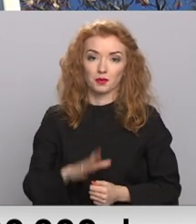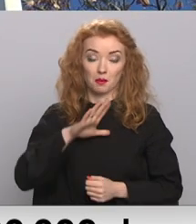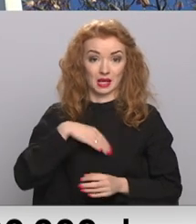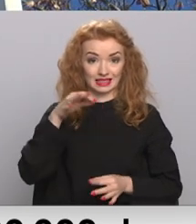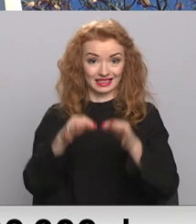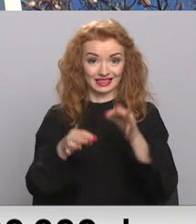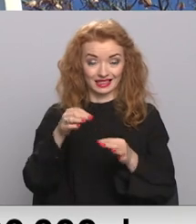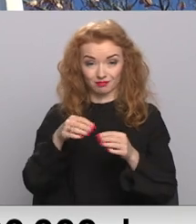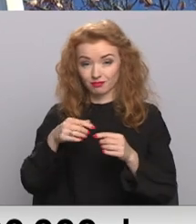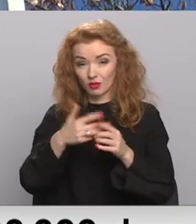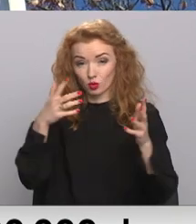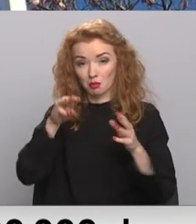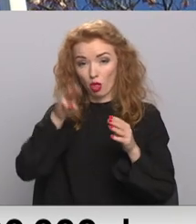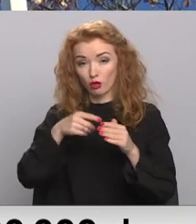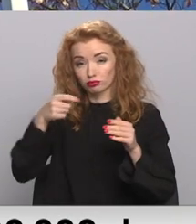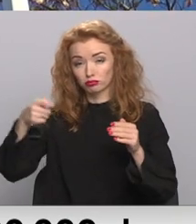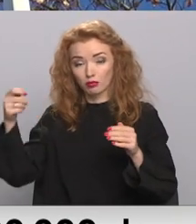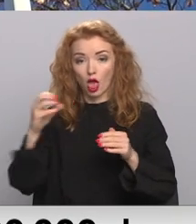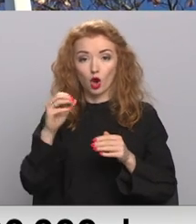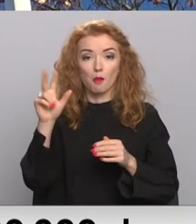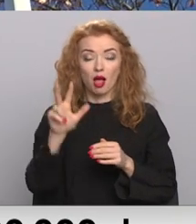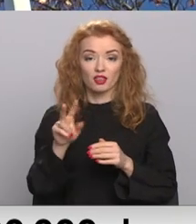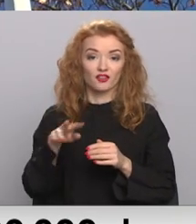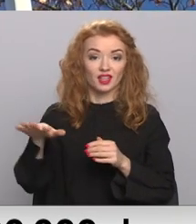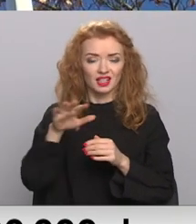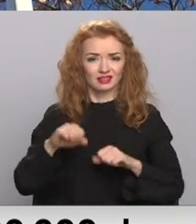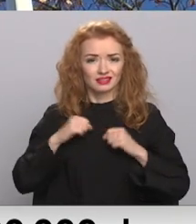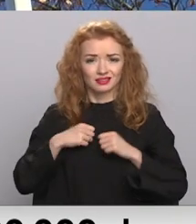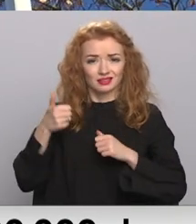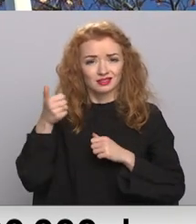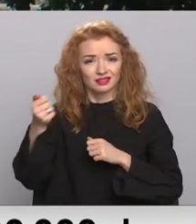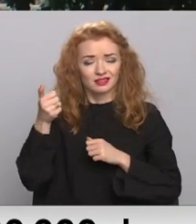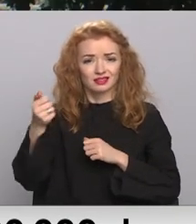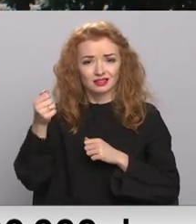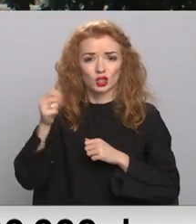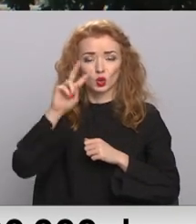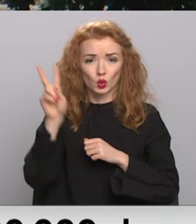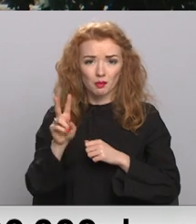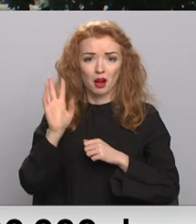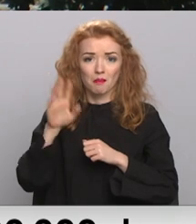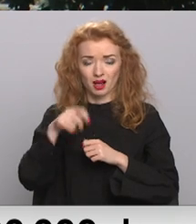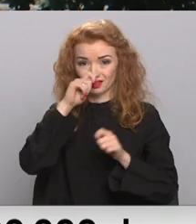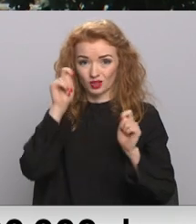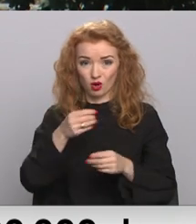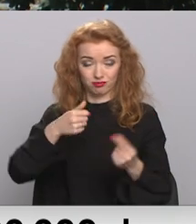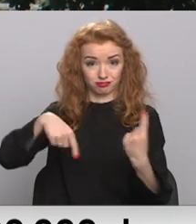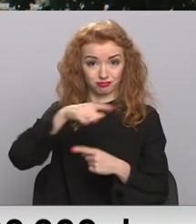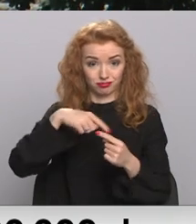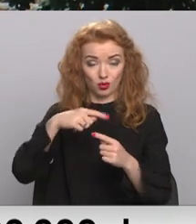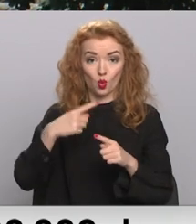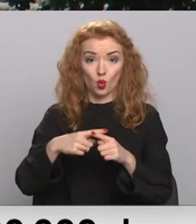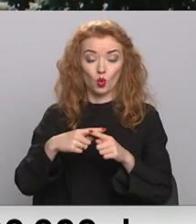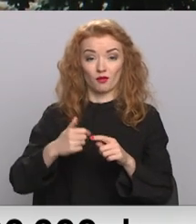jau vairāk mēnešu garumā Eko Baltija Vide mēģina sazināties ar Jūrmalas domu par zaudējumu un negūtās peļņas sekšanu, kas pēc